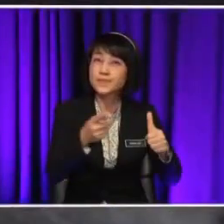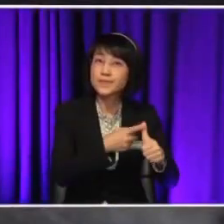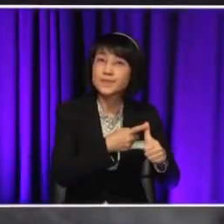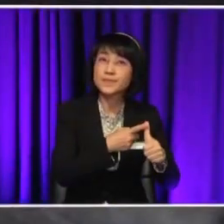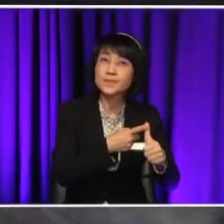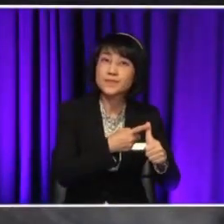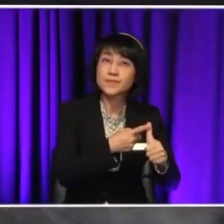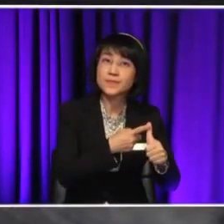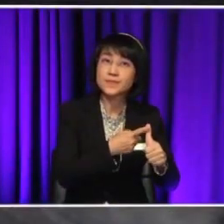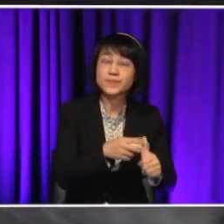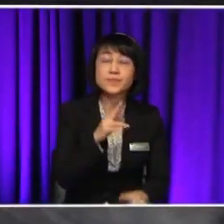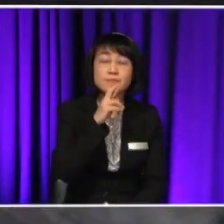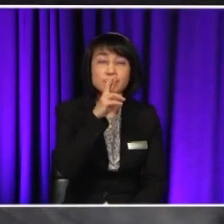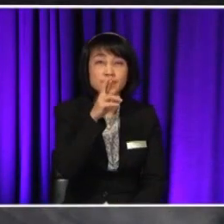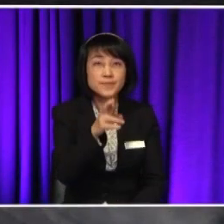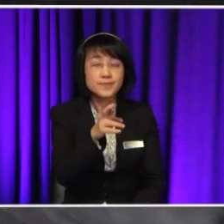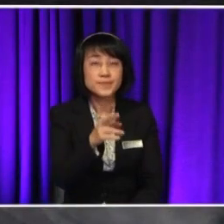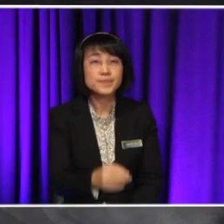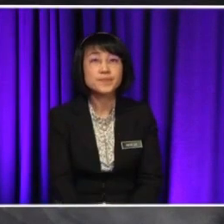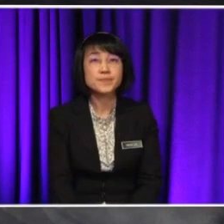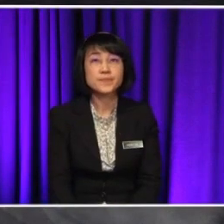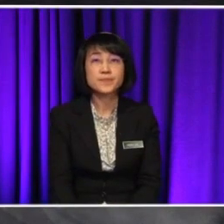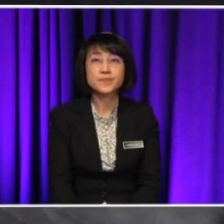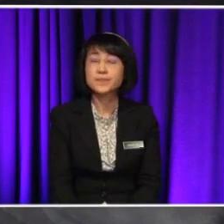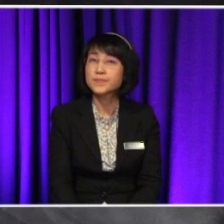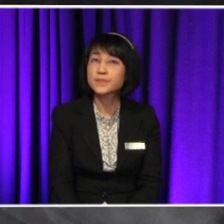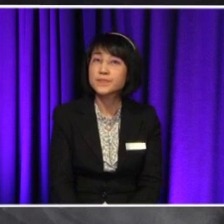aliran realisme. Aliran